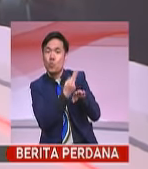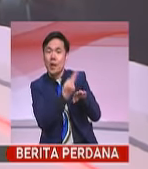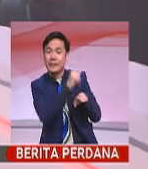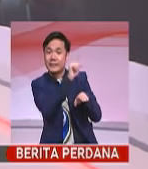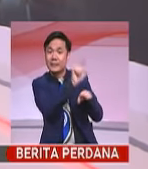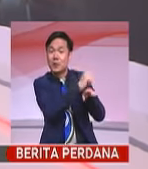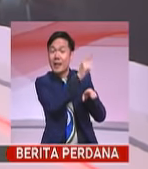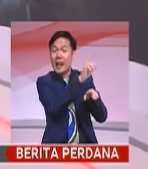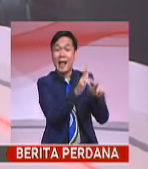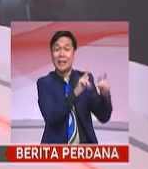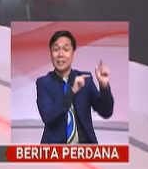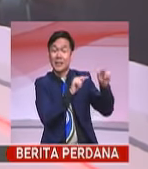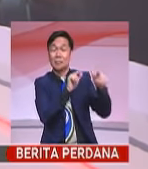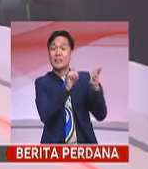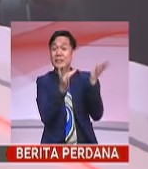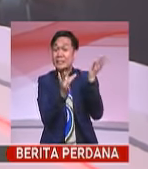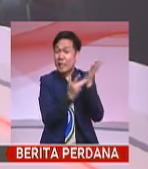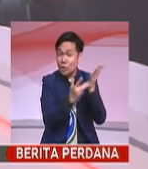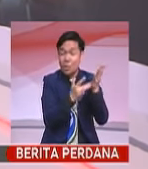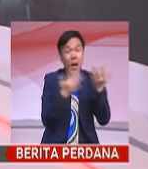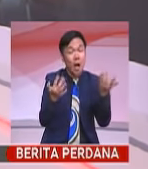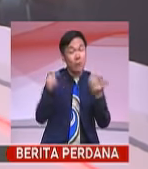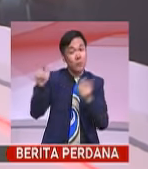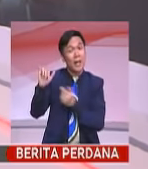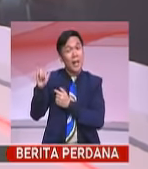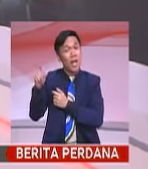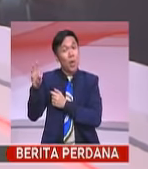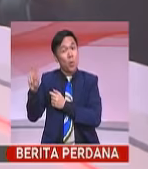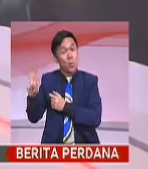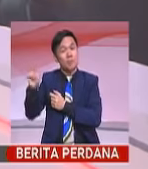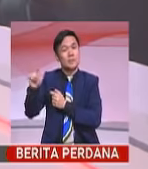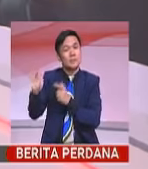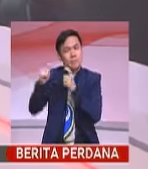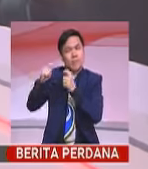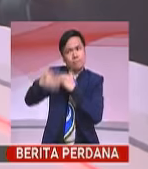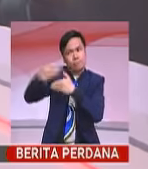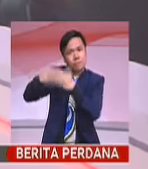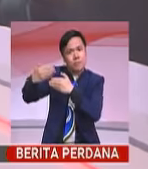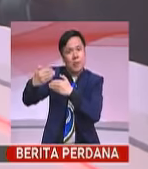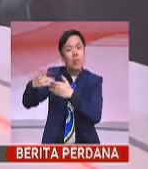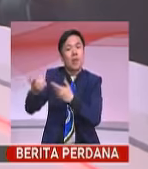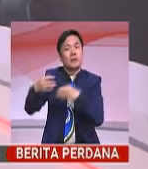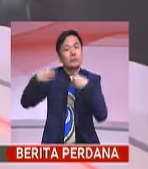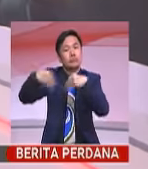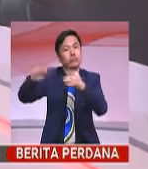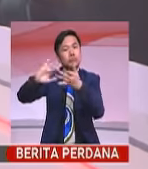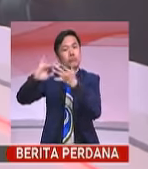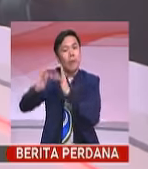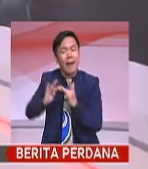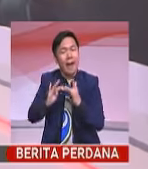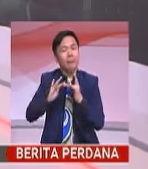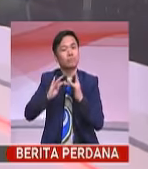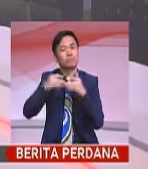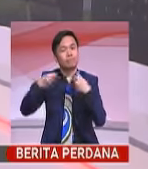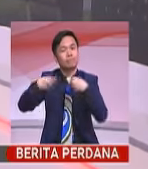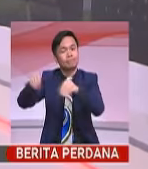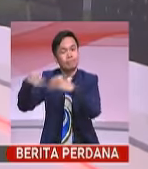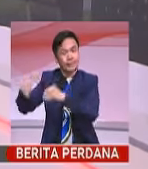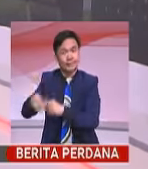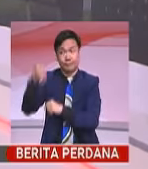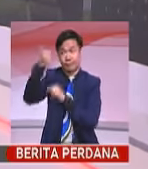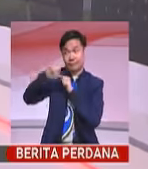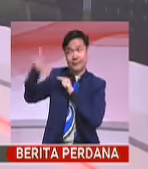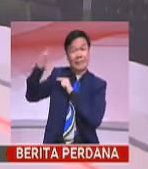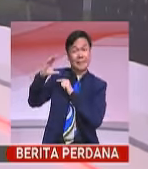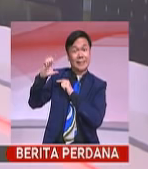rakan kerjasamanya dalam mempercepat usaha mereka menawarkan ekosistem penerjitan baharu. Ketua Pegawai Eksekutif Aeon